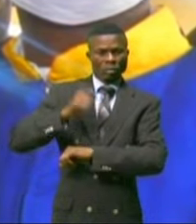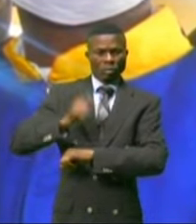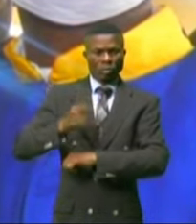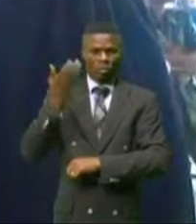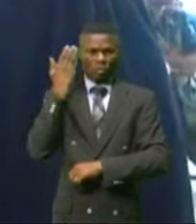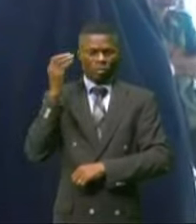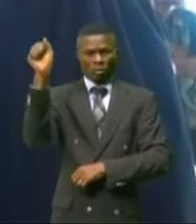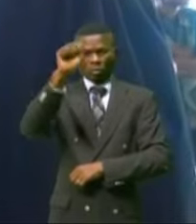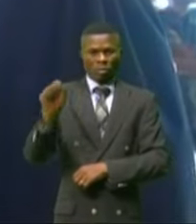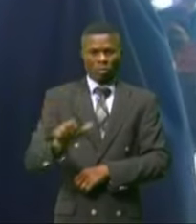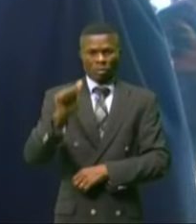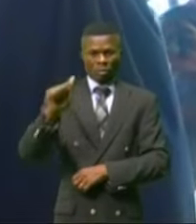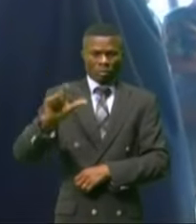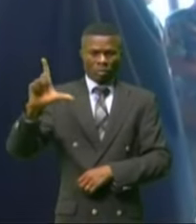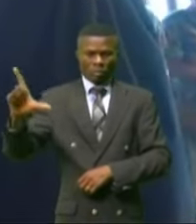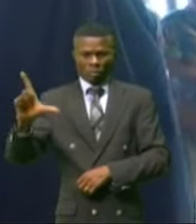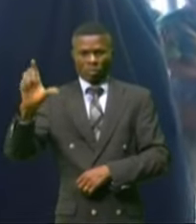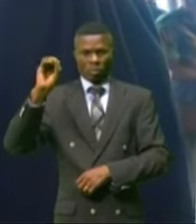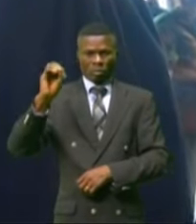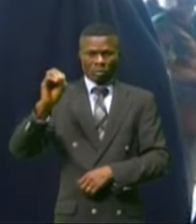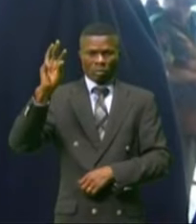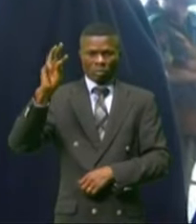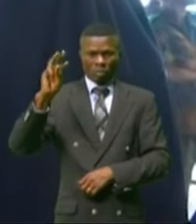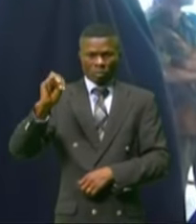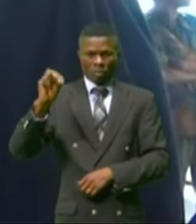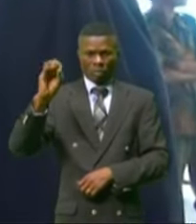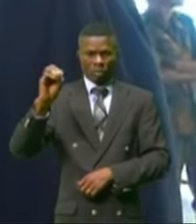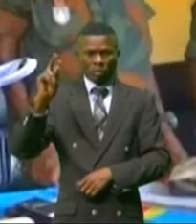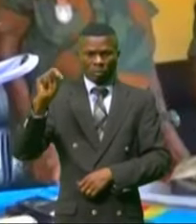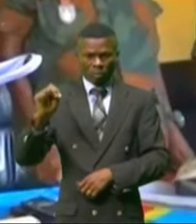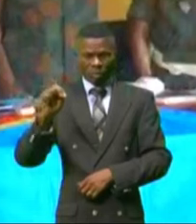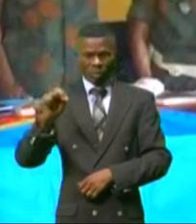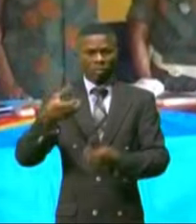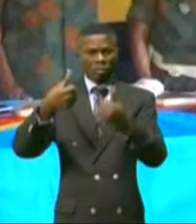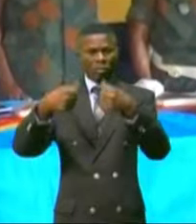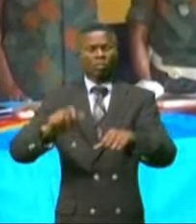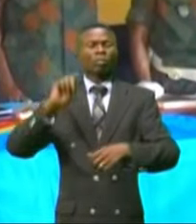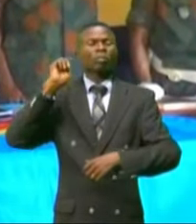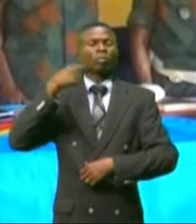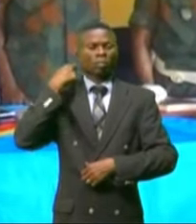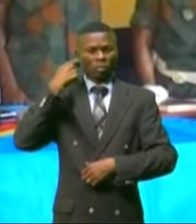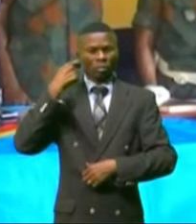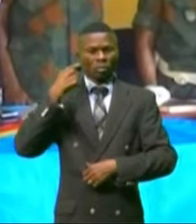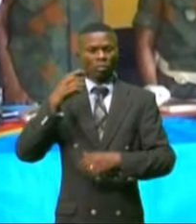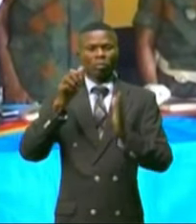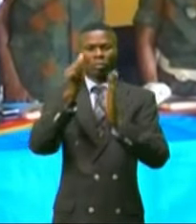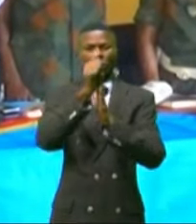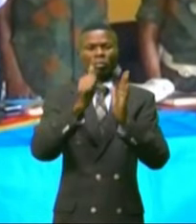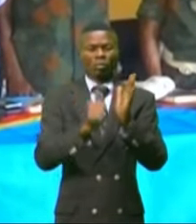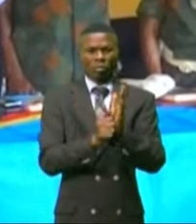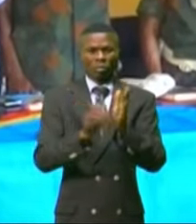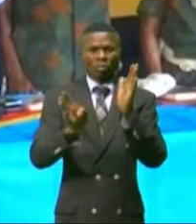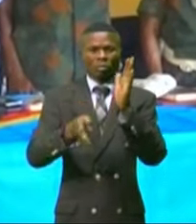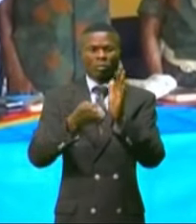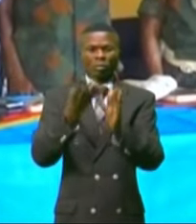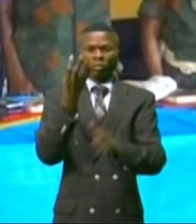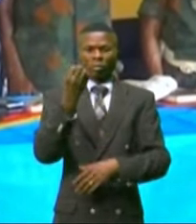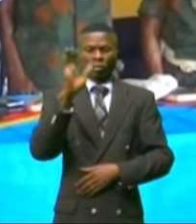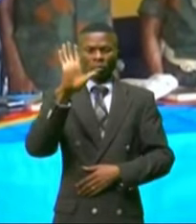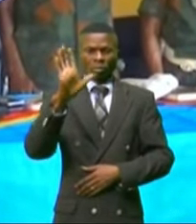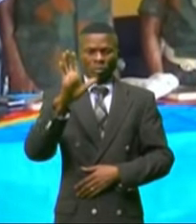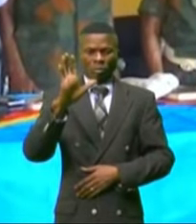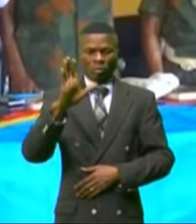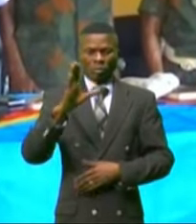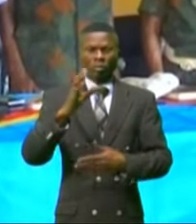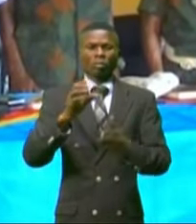en conséquence, la rejette et le maintien en détention conformément à l'article 45 du code